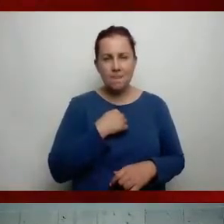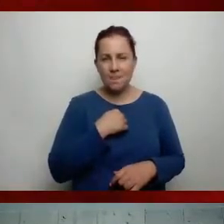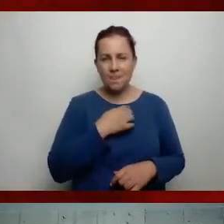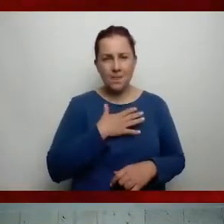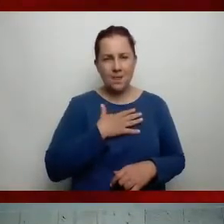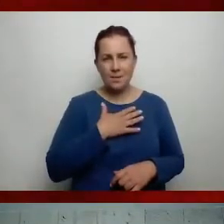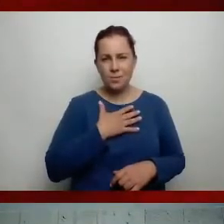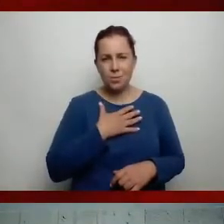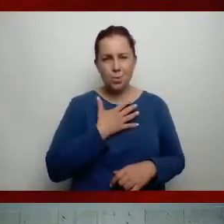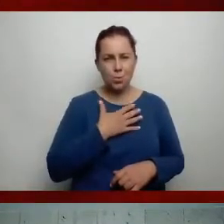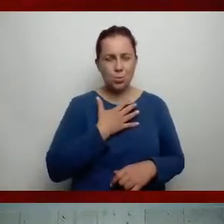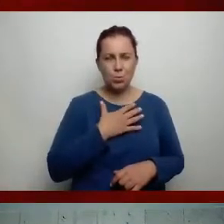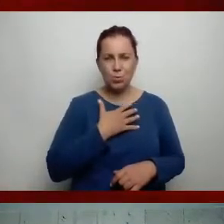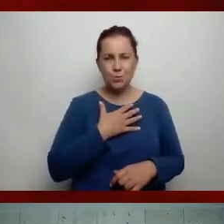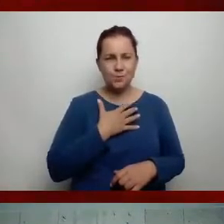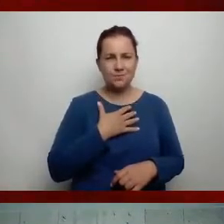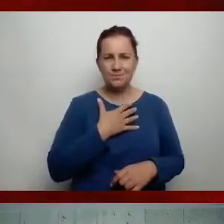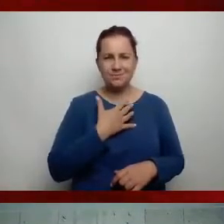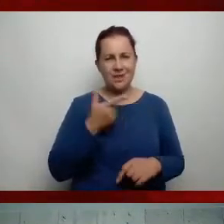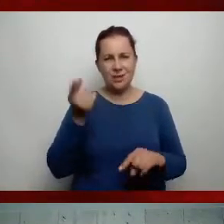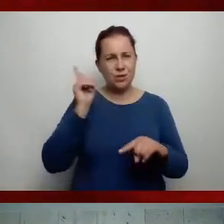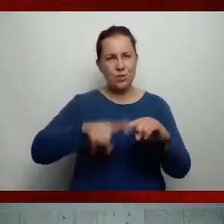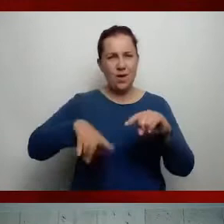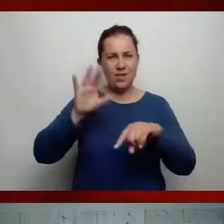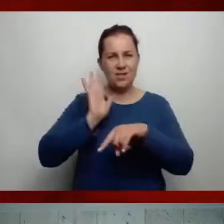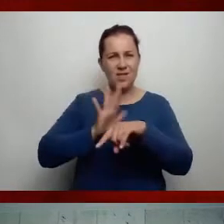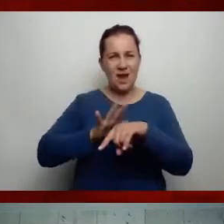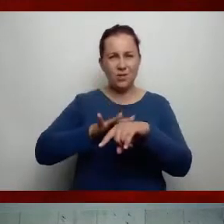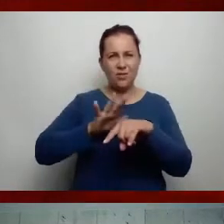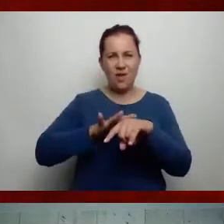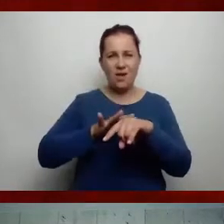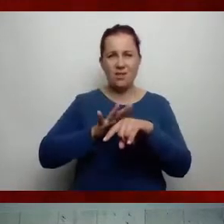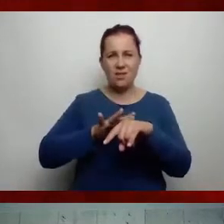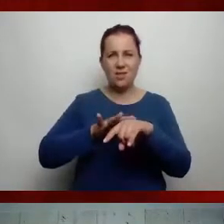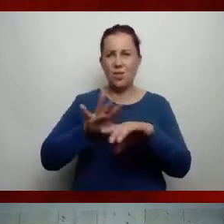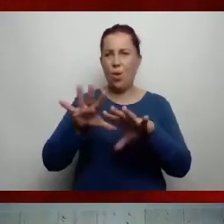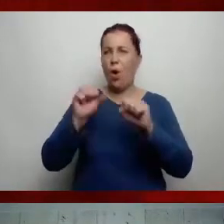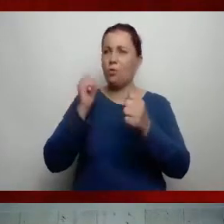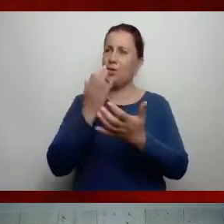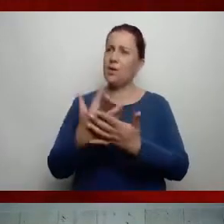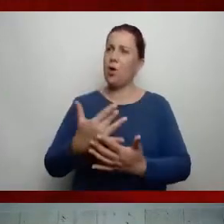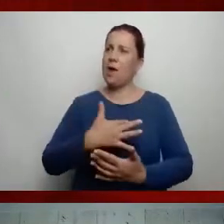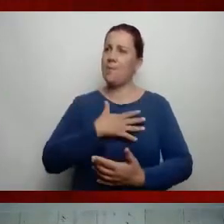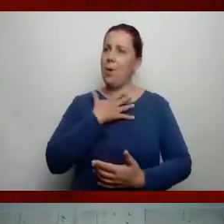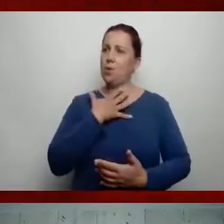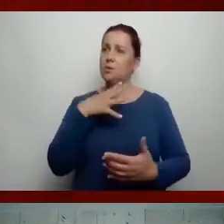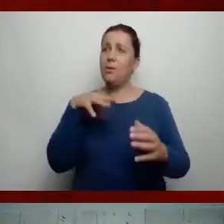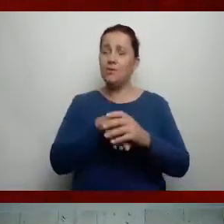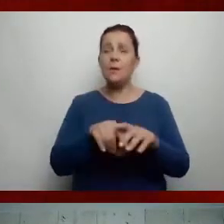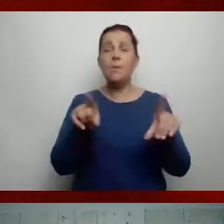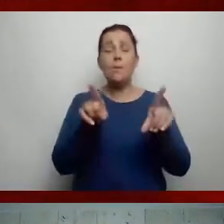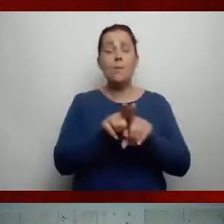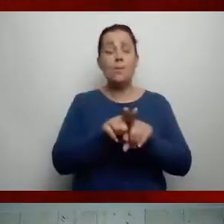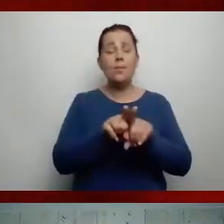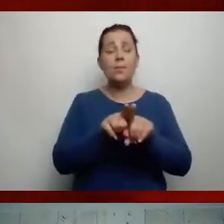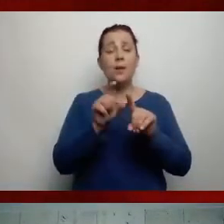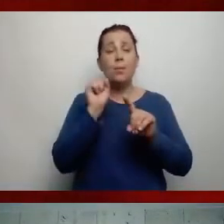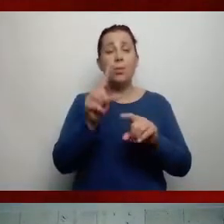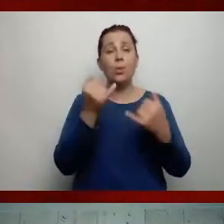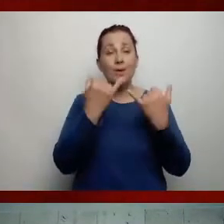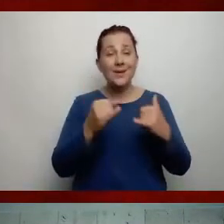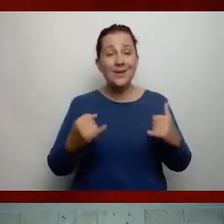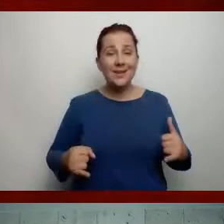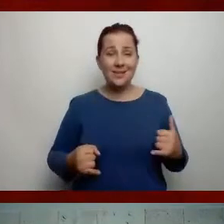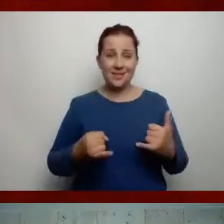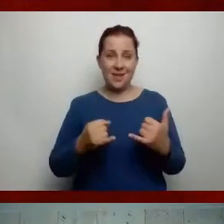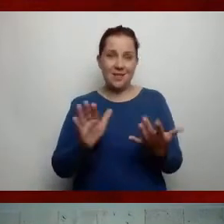niewłaściwym traktowanie tego, odbieranie tylko tego na poziomie emocjonalnym, bo no, raz, że tracimy na